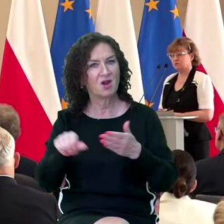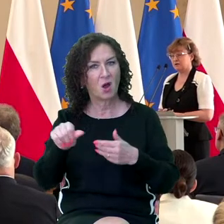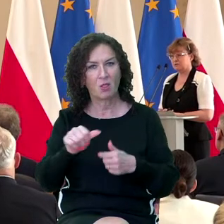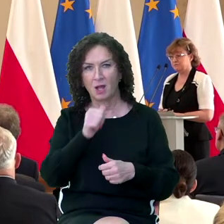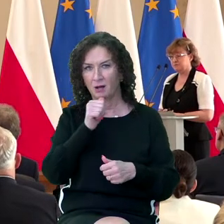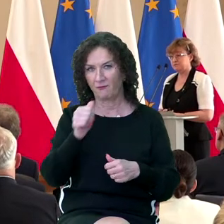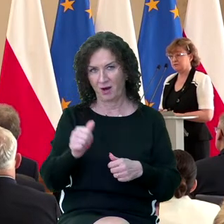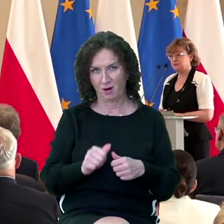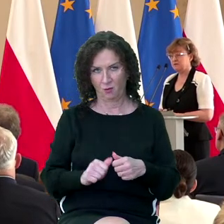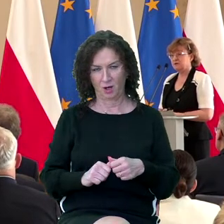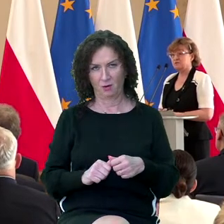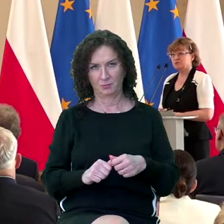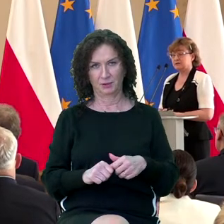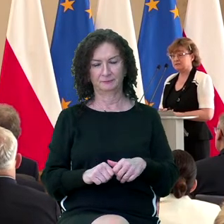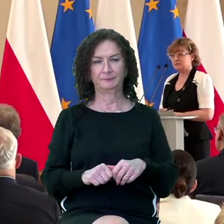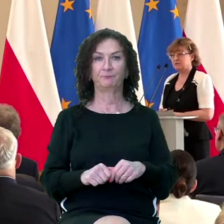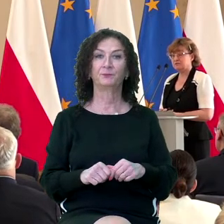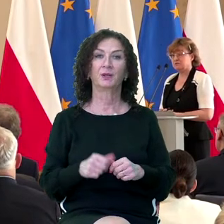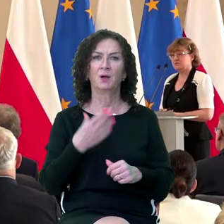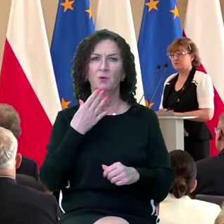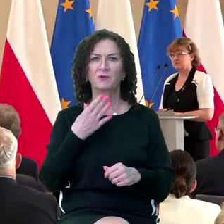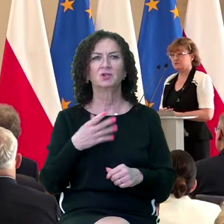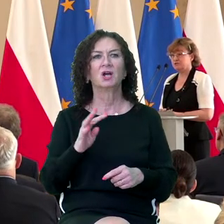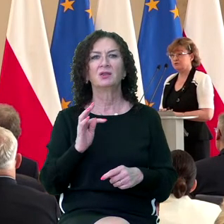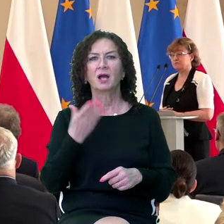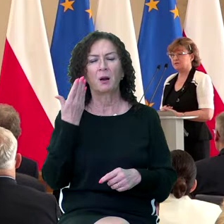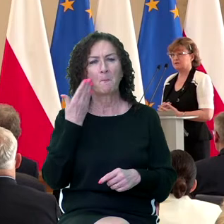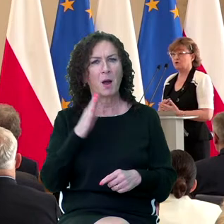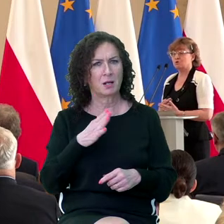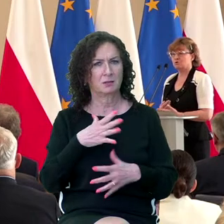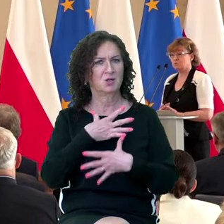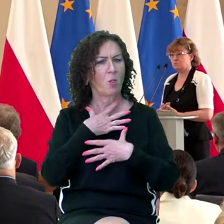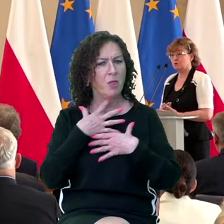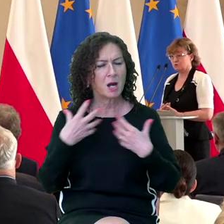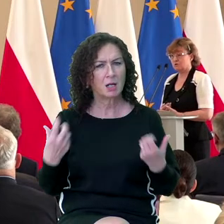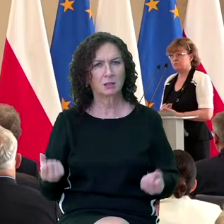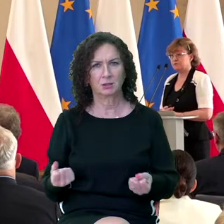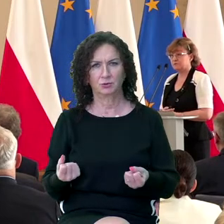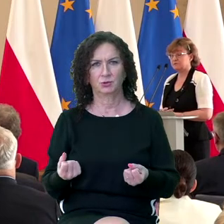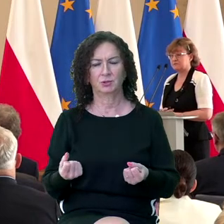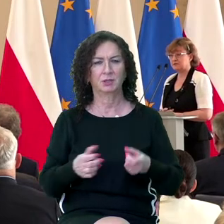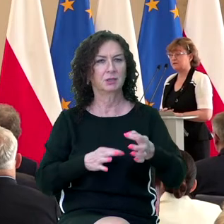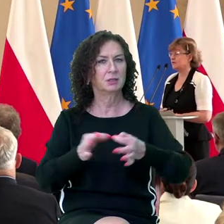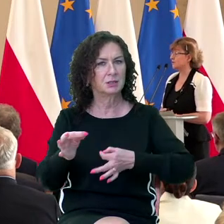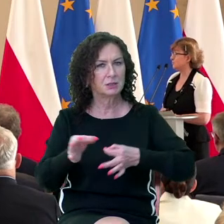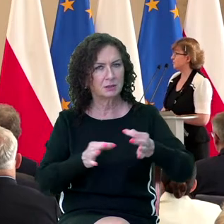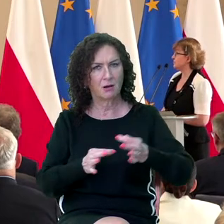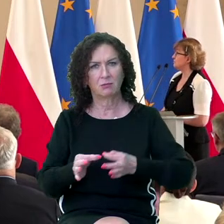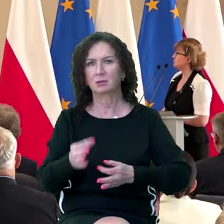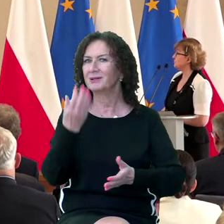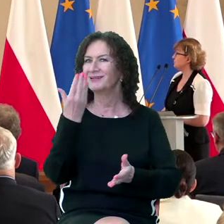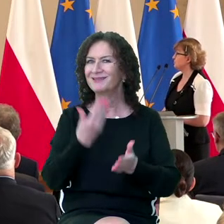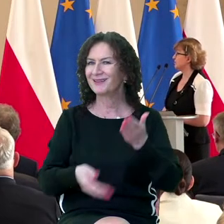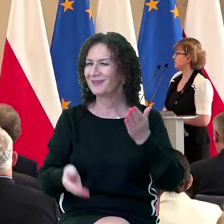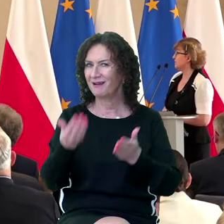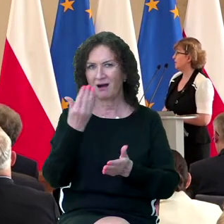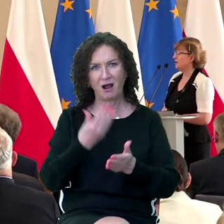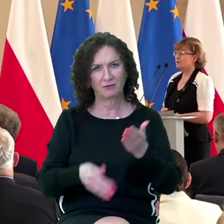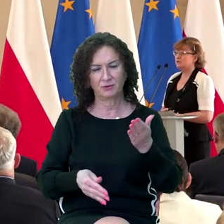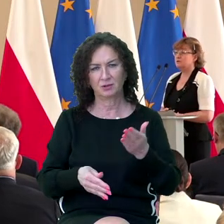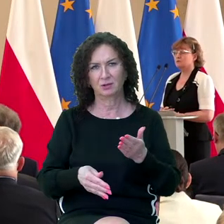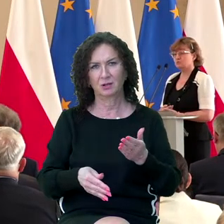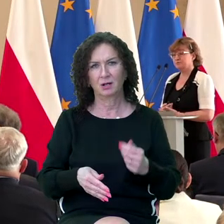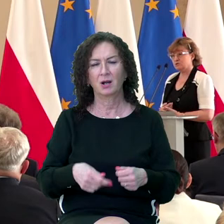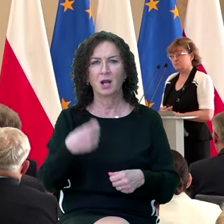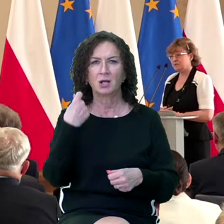jako archiwista, że tak tragicznych dziejów, tak ogromnych strat, jakie ponieśliśmy w ludziach